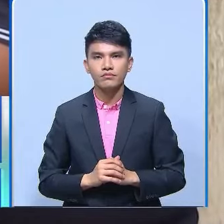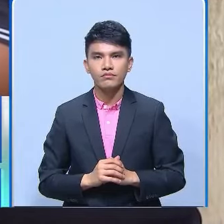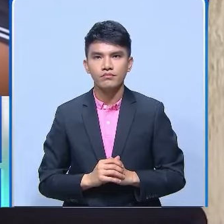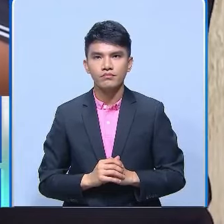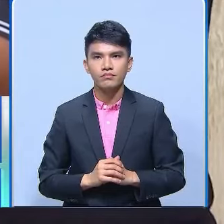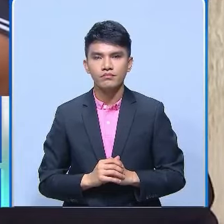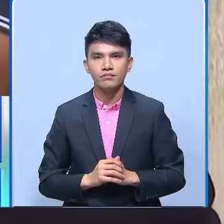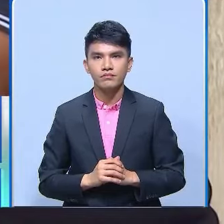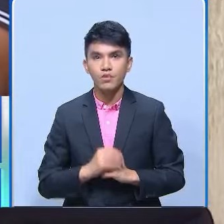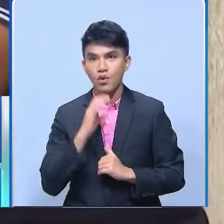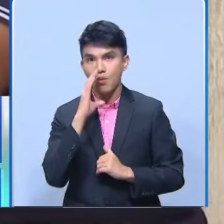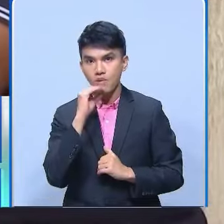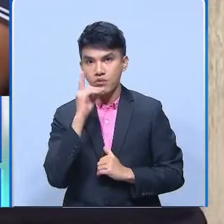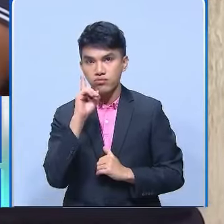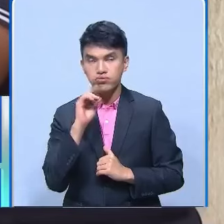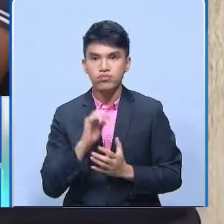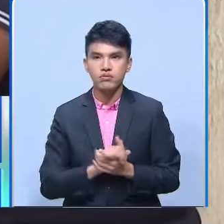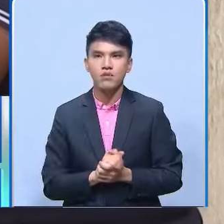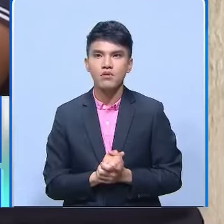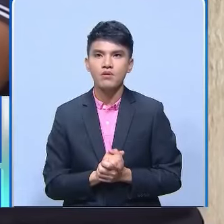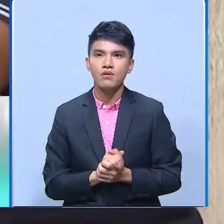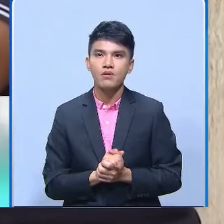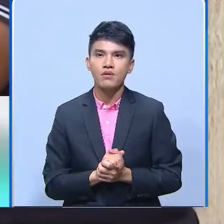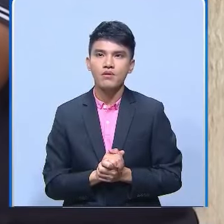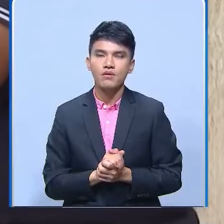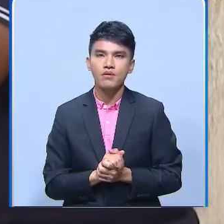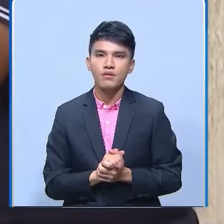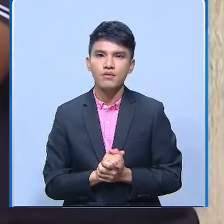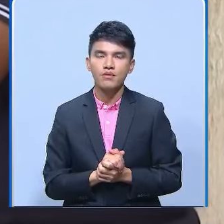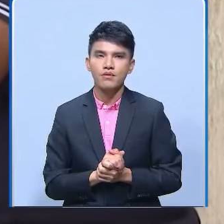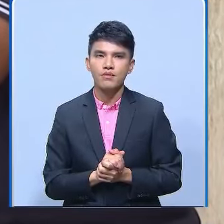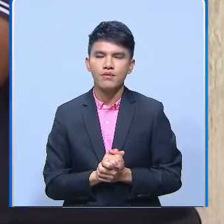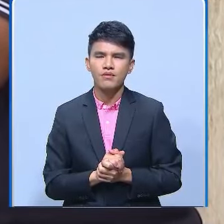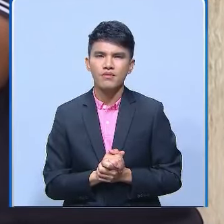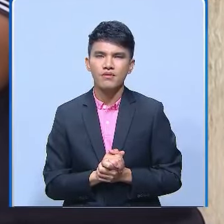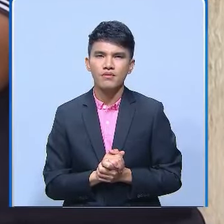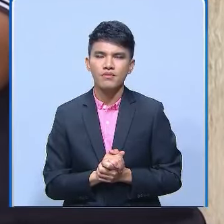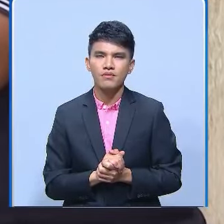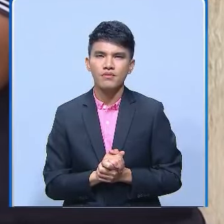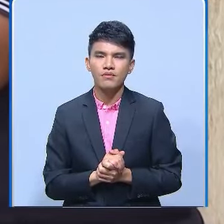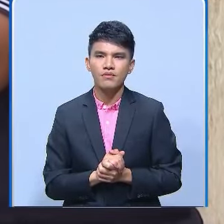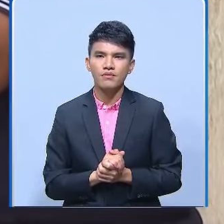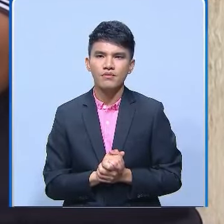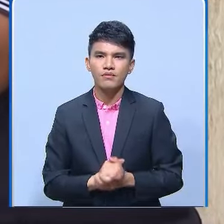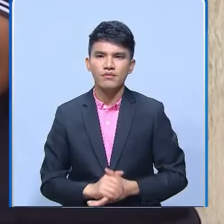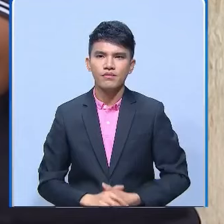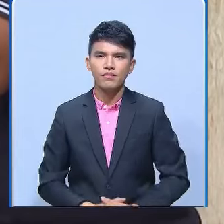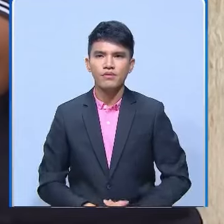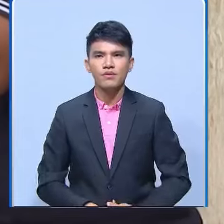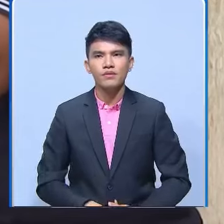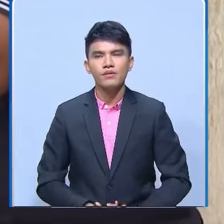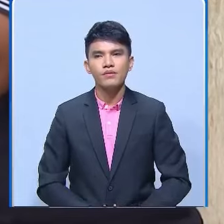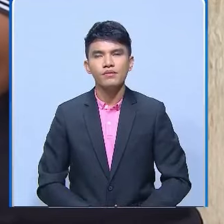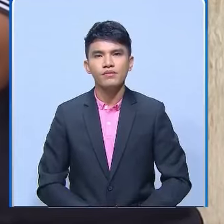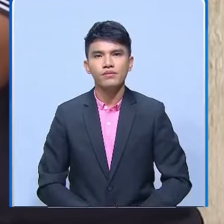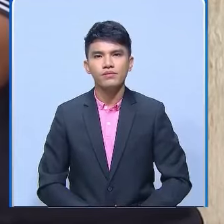พูดว่าน้องลอืยังเล่นยายอีกมั้ยอืครับไม่พูดต่ออะไก็